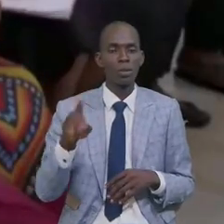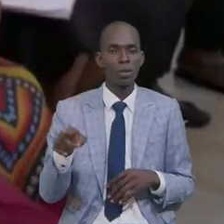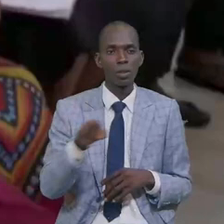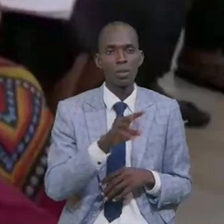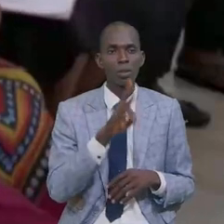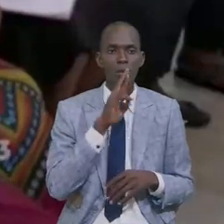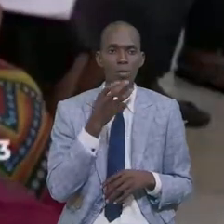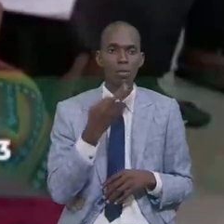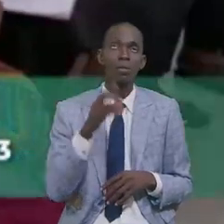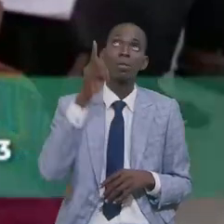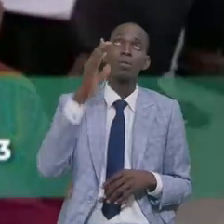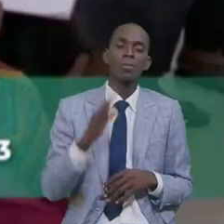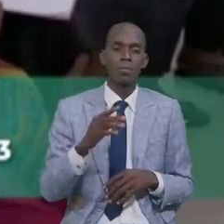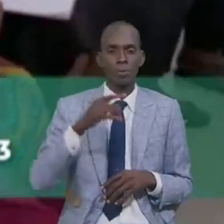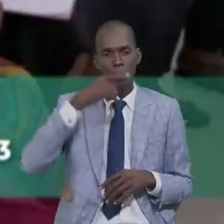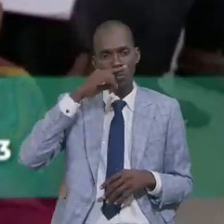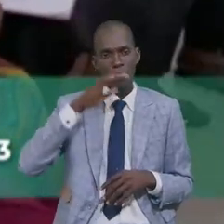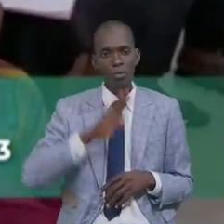4, verset 4.